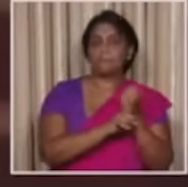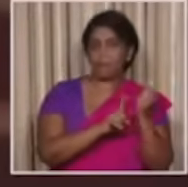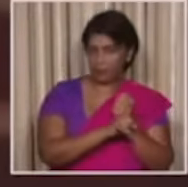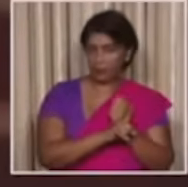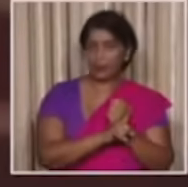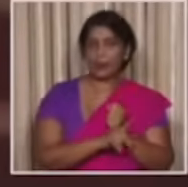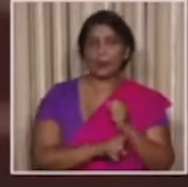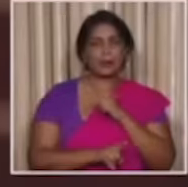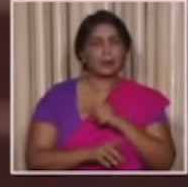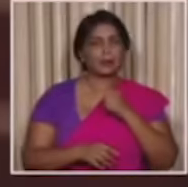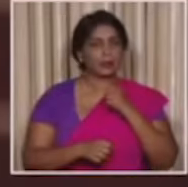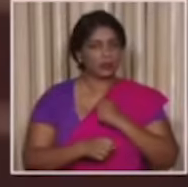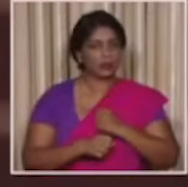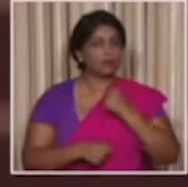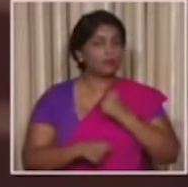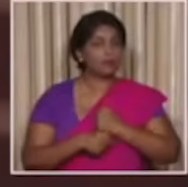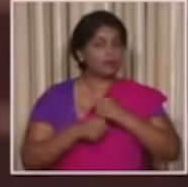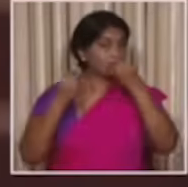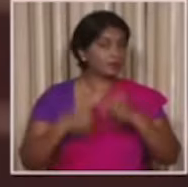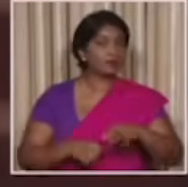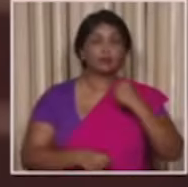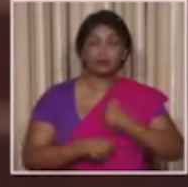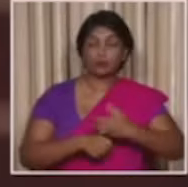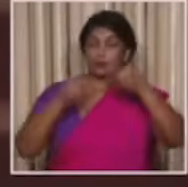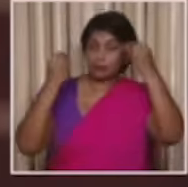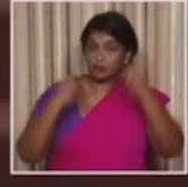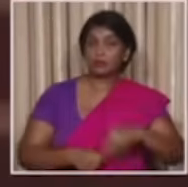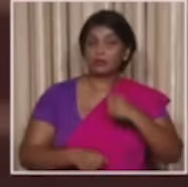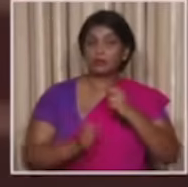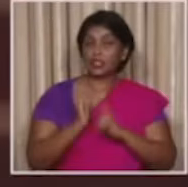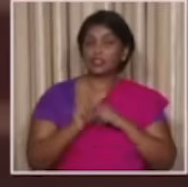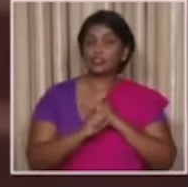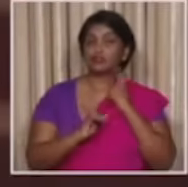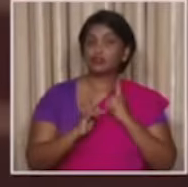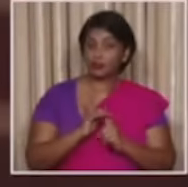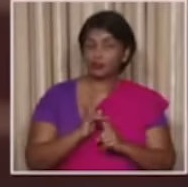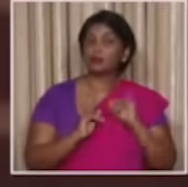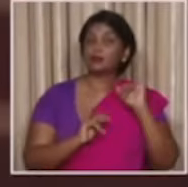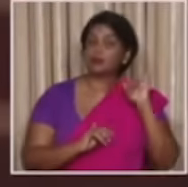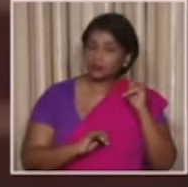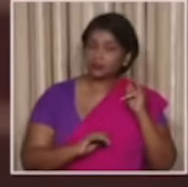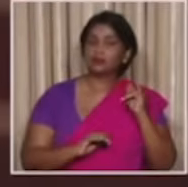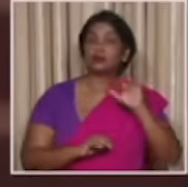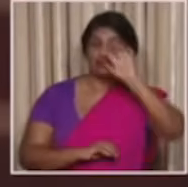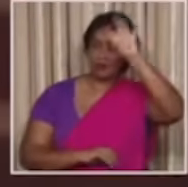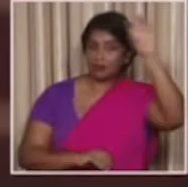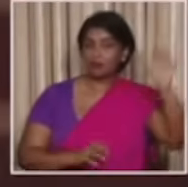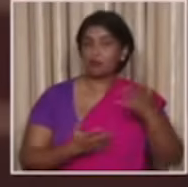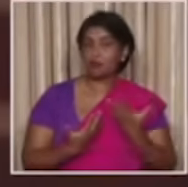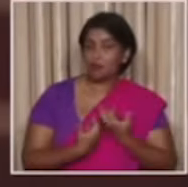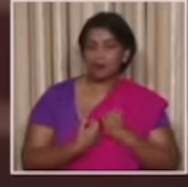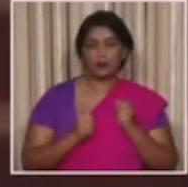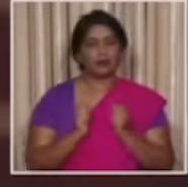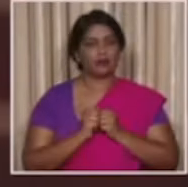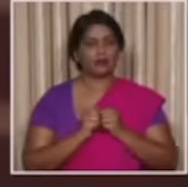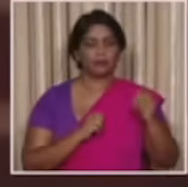කියලා. රාජ්‍ය මේ ආණ්ඩු වටන එක නෙමෙයි, රාජ්‍ය වටන්න රාජ්‍ය නොවන සංවිධාන යම් යම් රටවල් වල උවමනාව තුළ